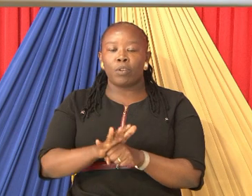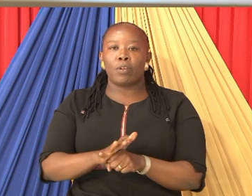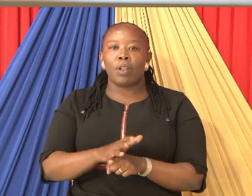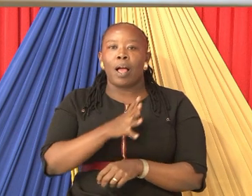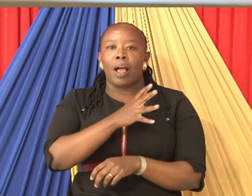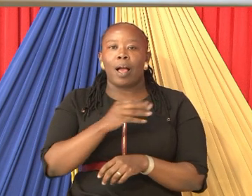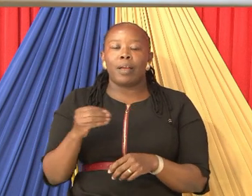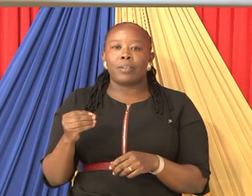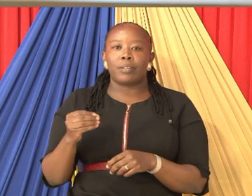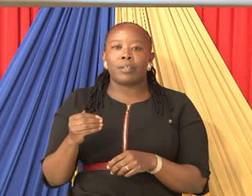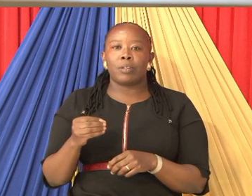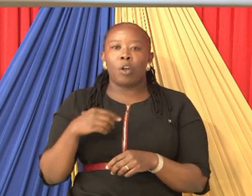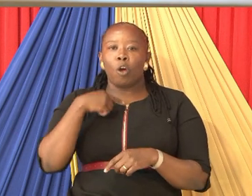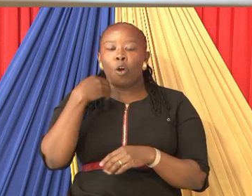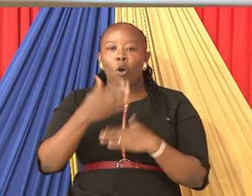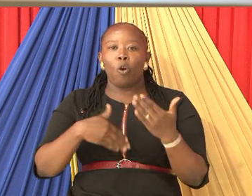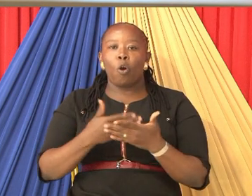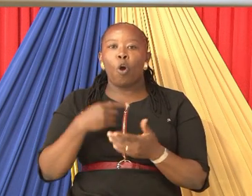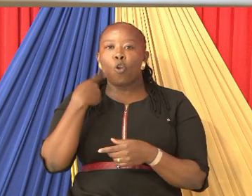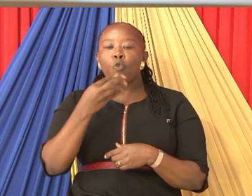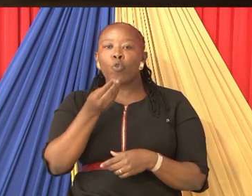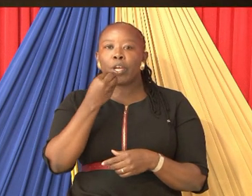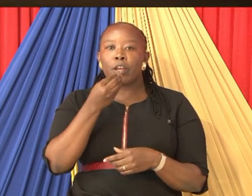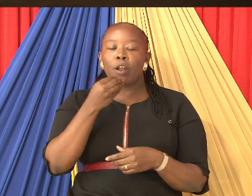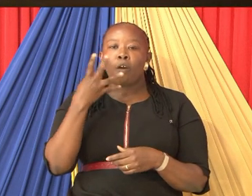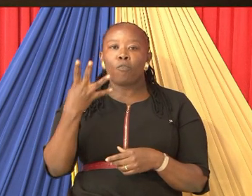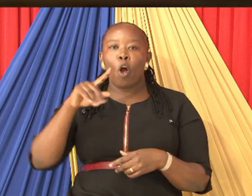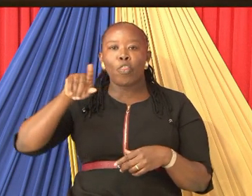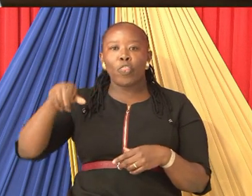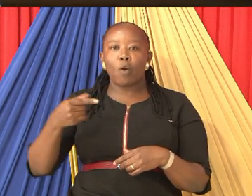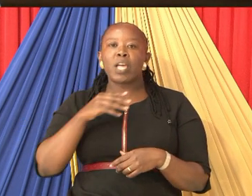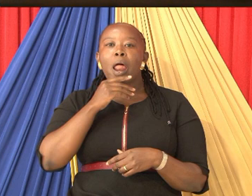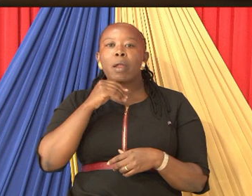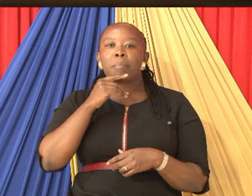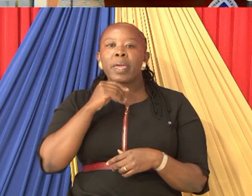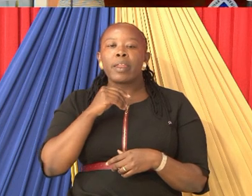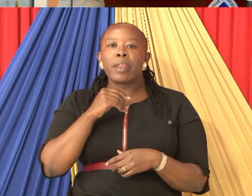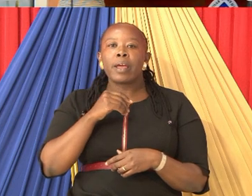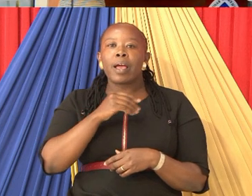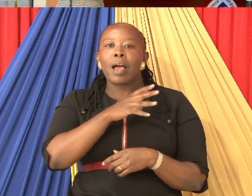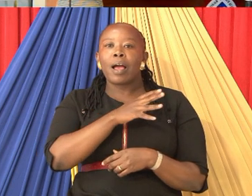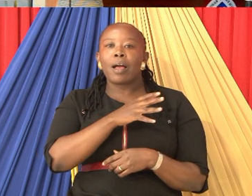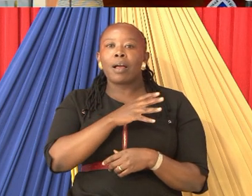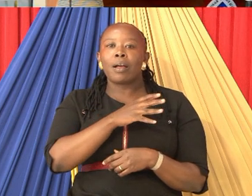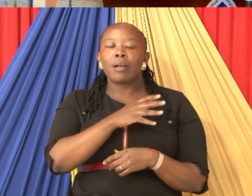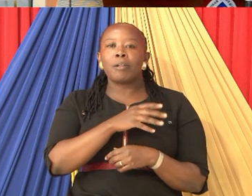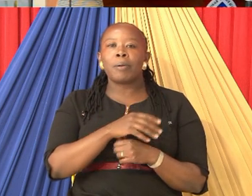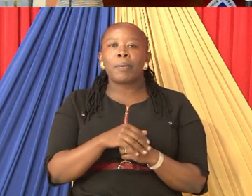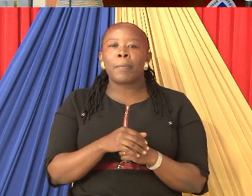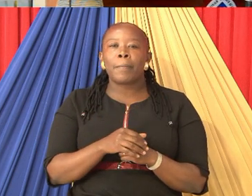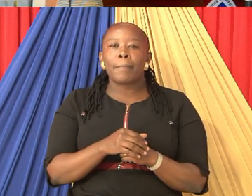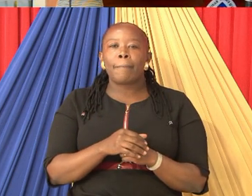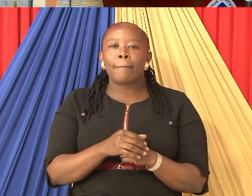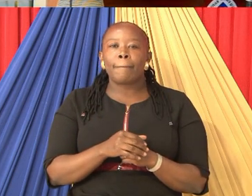Nao waliokula walikuwa wanaume 4,000 na bila wanawake na watoto.